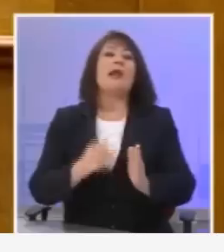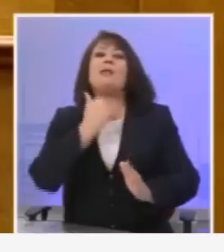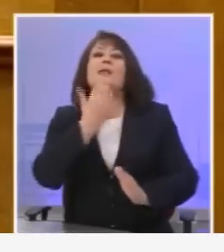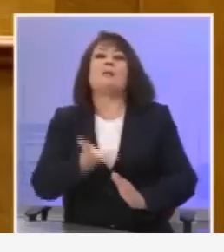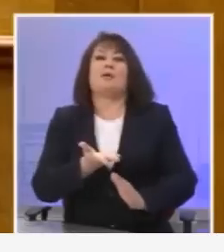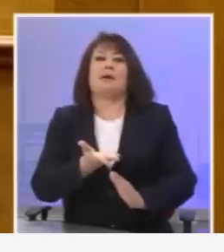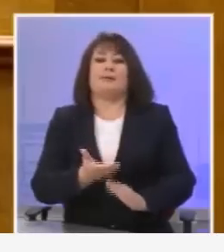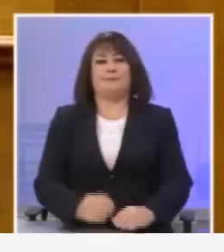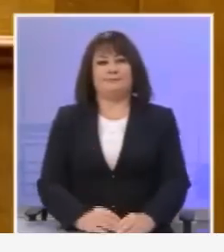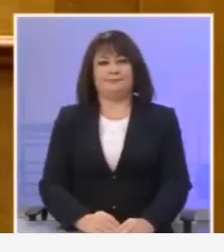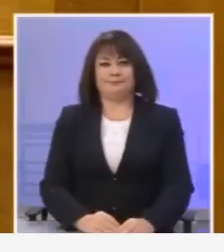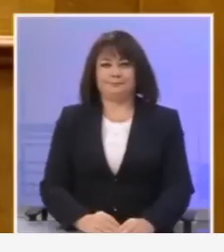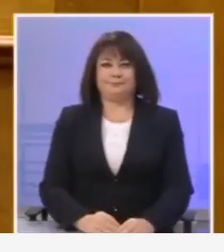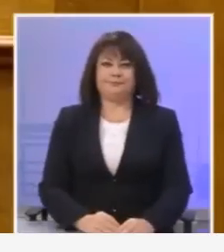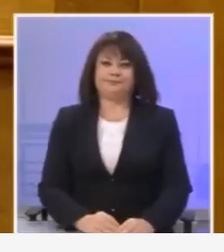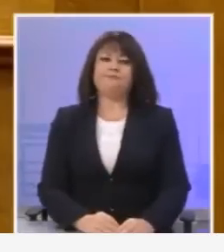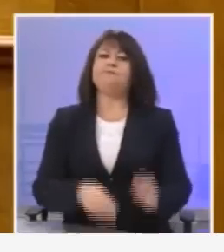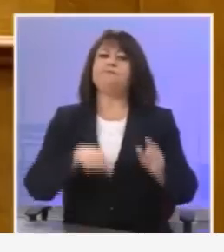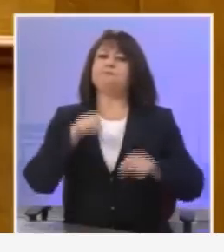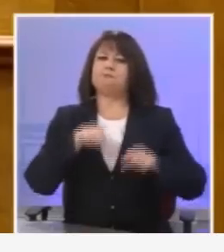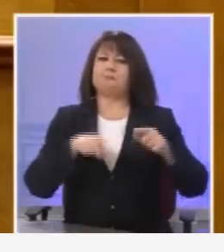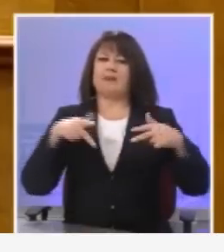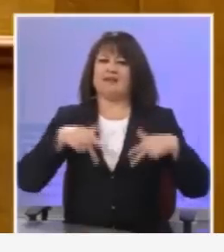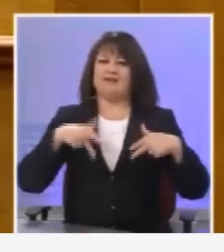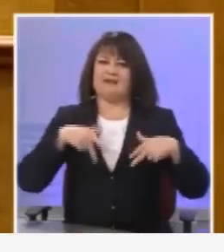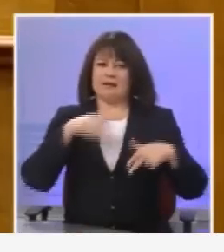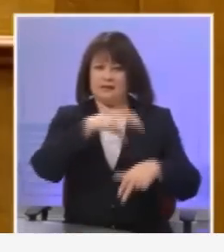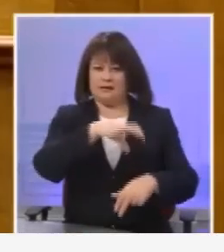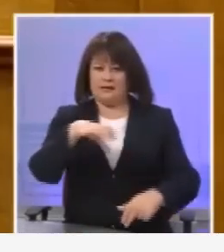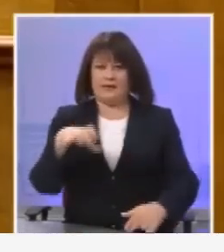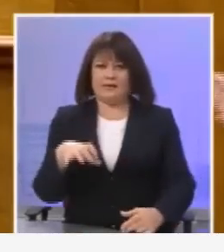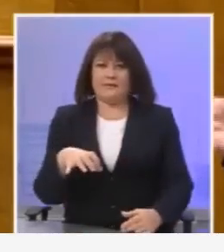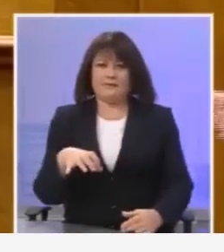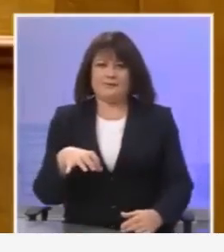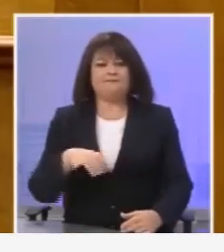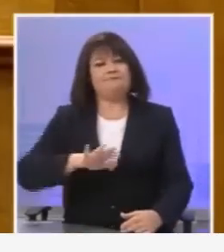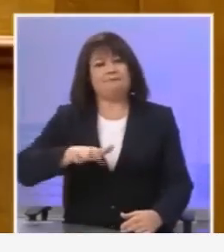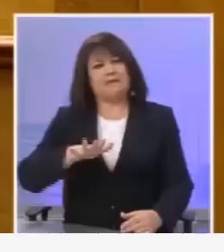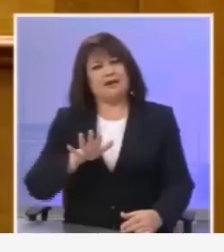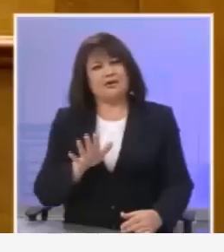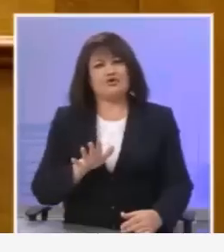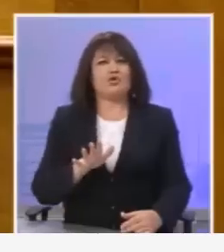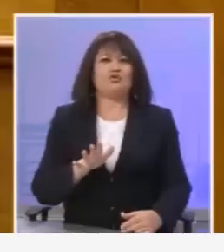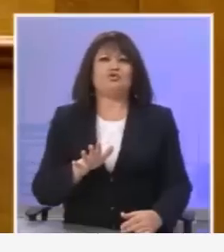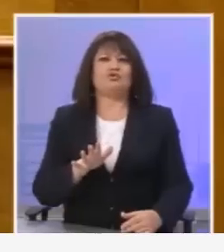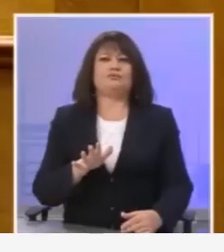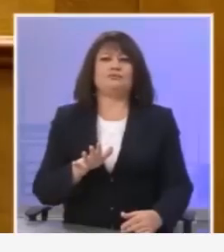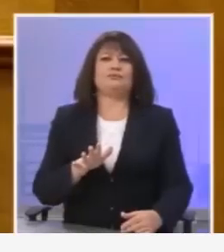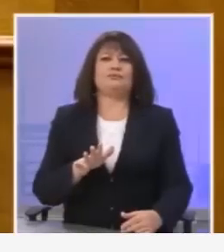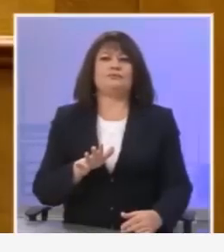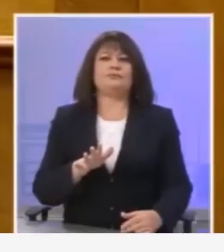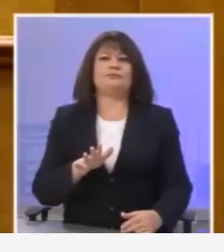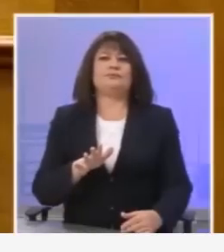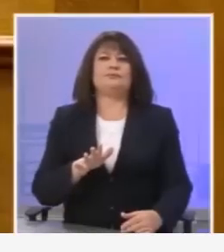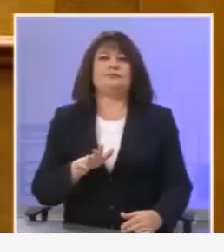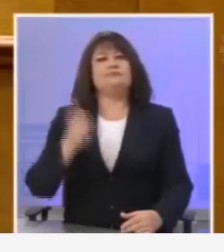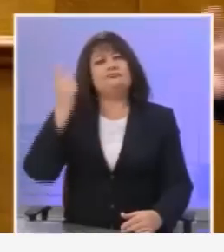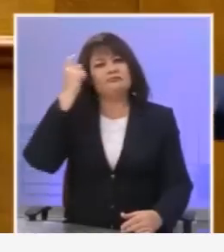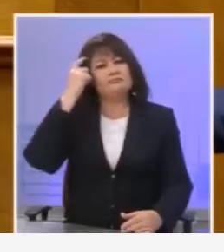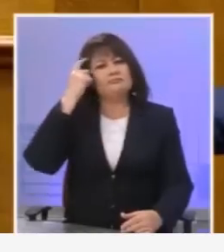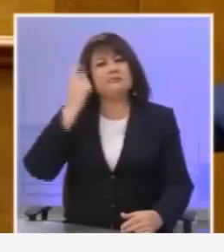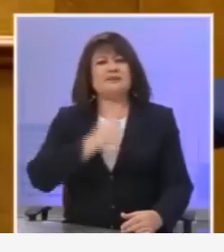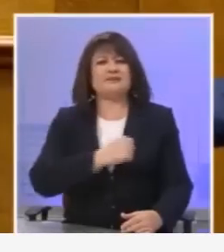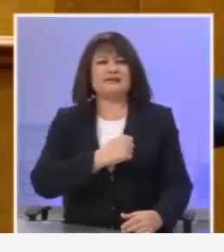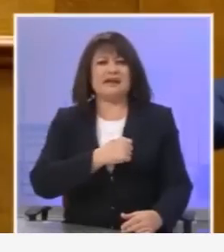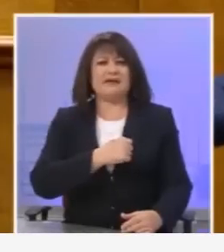Την ίδια στιγμή μάλιστα που ορισμένες κυβερνήσεις, ενδεχομένως ακολουθώντας την ίδια αντίληψη